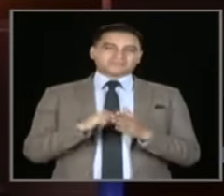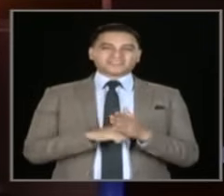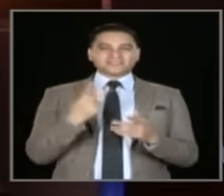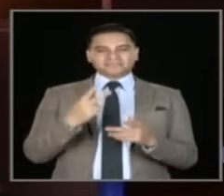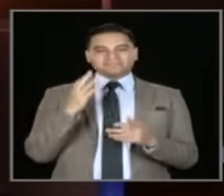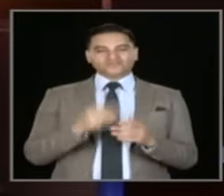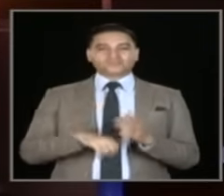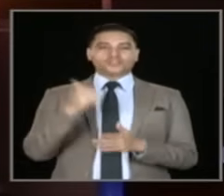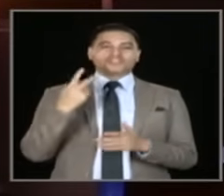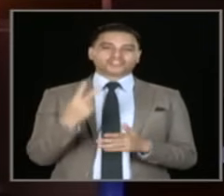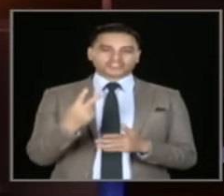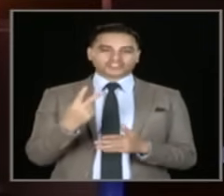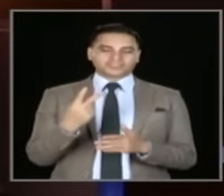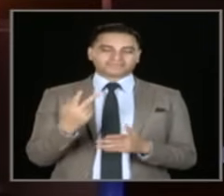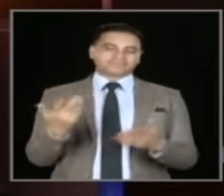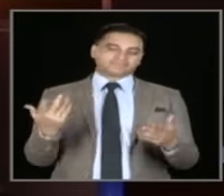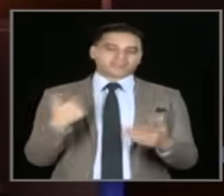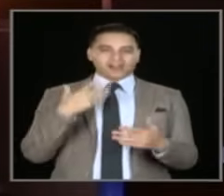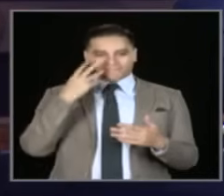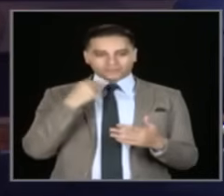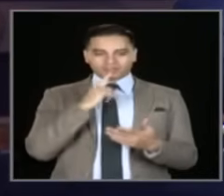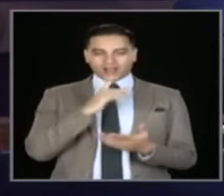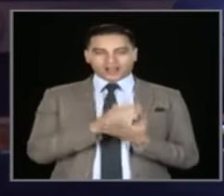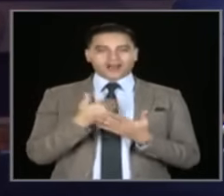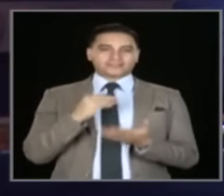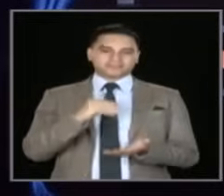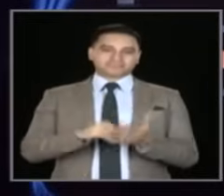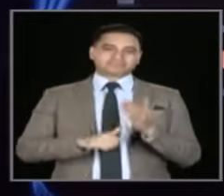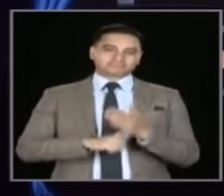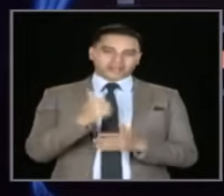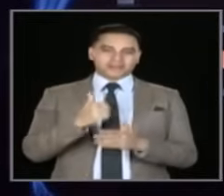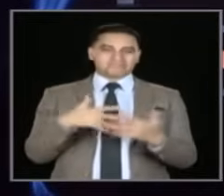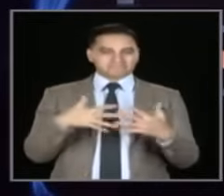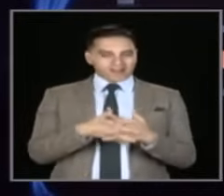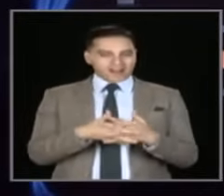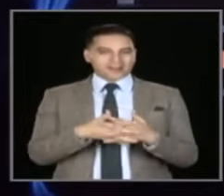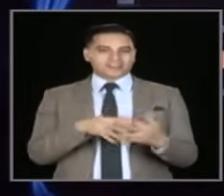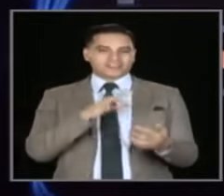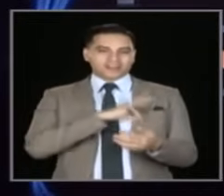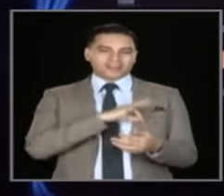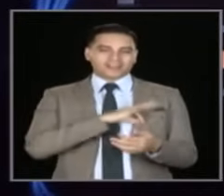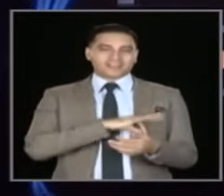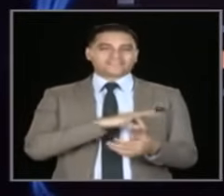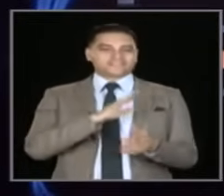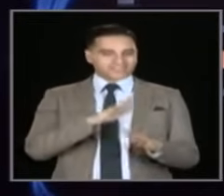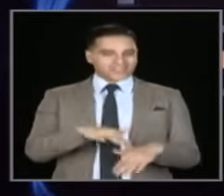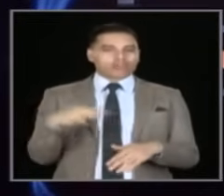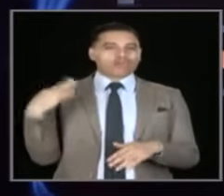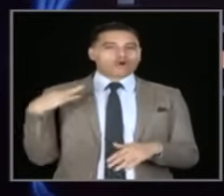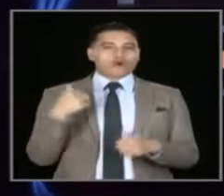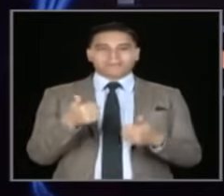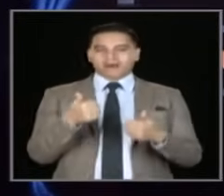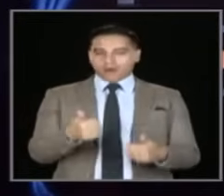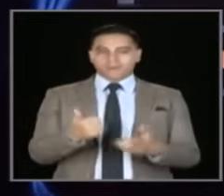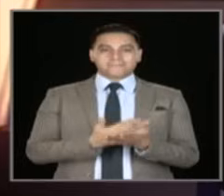مبسوطه اني شاركت، دي اهم حاجه طبعا. مبسوطه ان انا خدت التجربه، ربنا يكرم ان شاء الله واشارك تاني ويكون المستوى